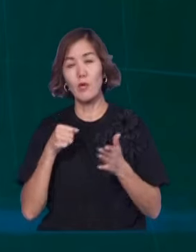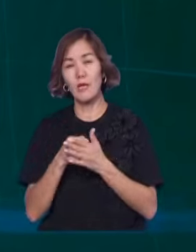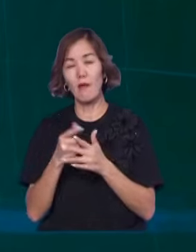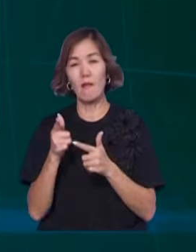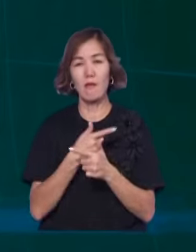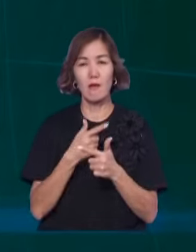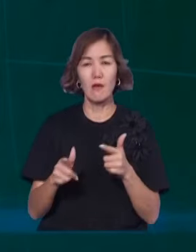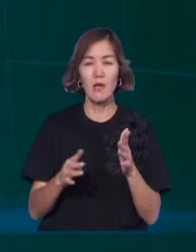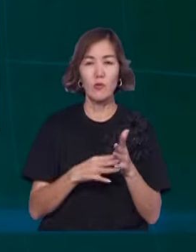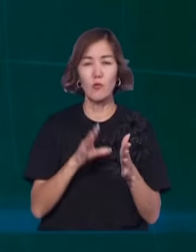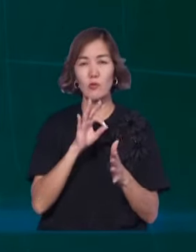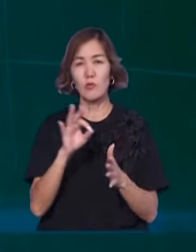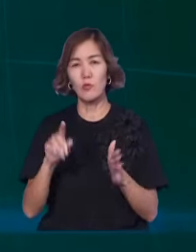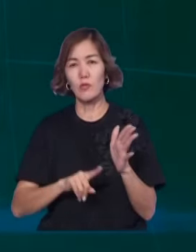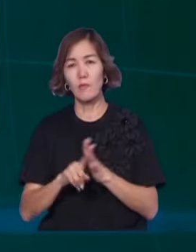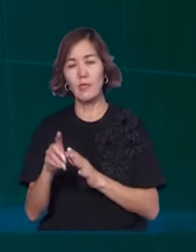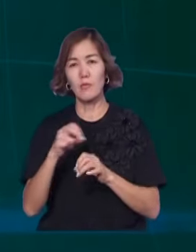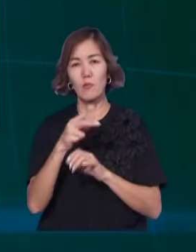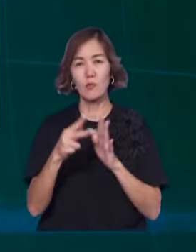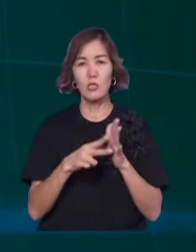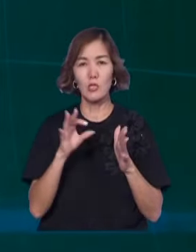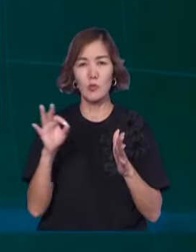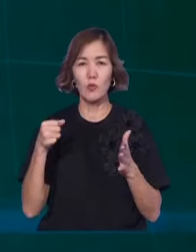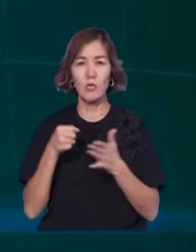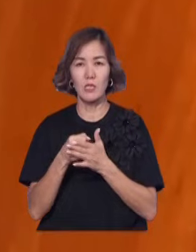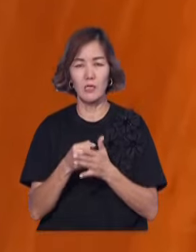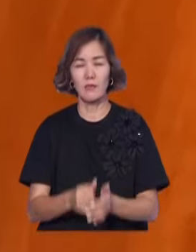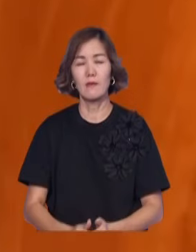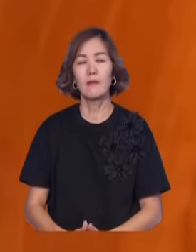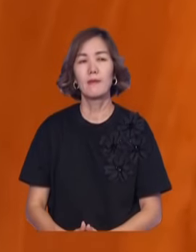аралығы сағат 9:00-ден кешкі 18:00-ге дейін.